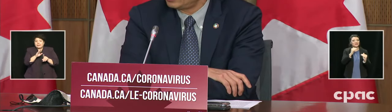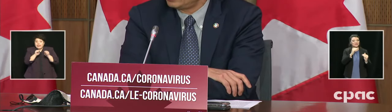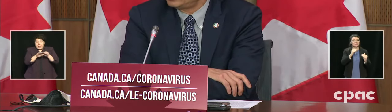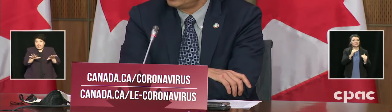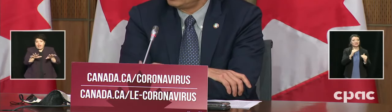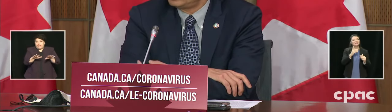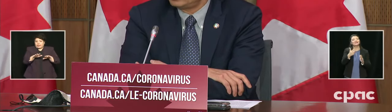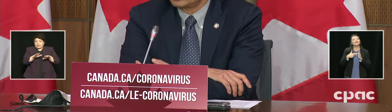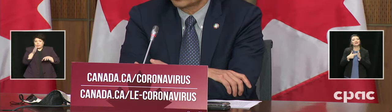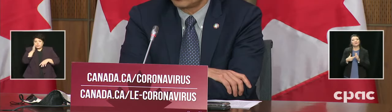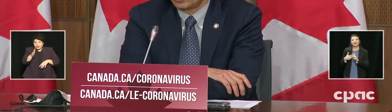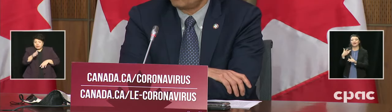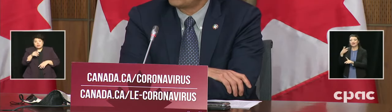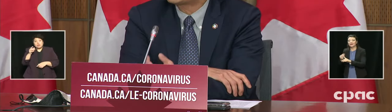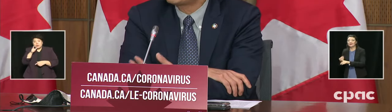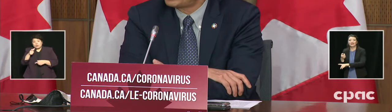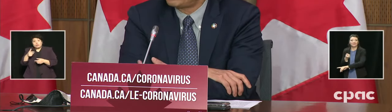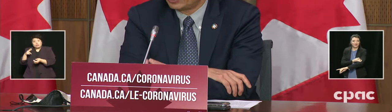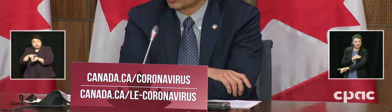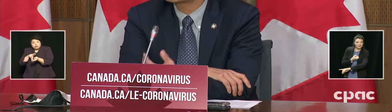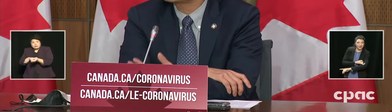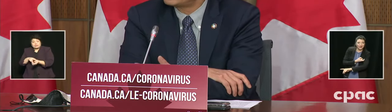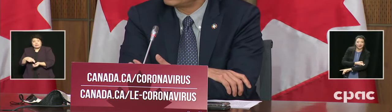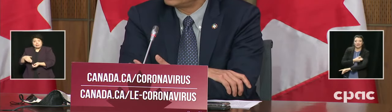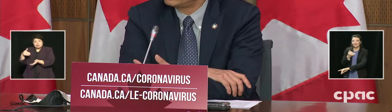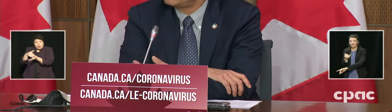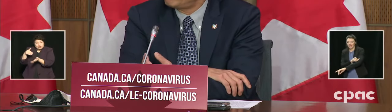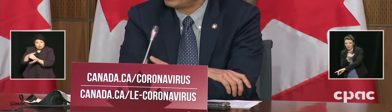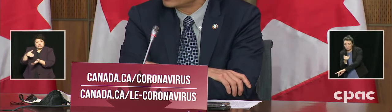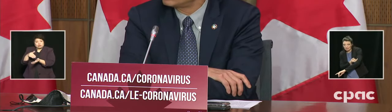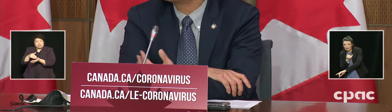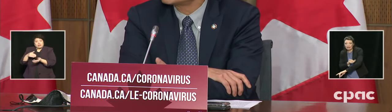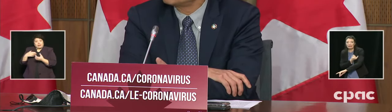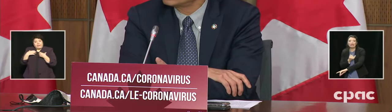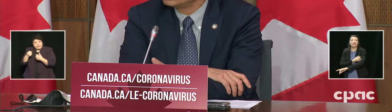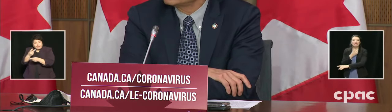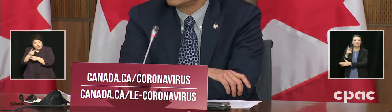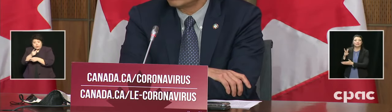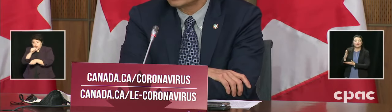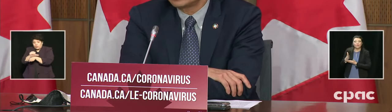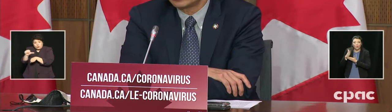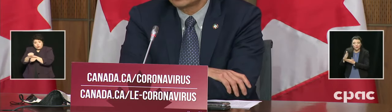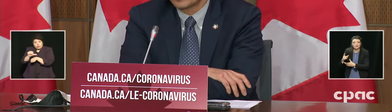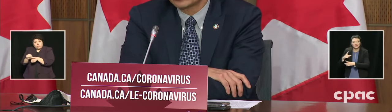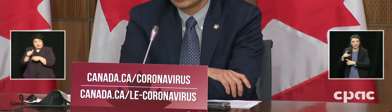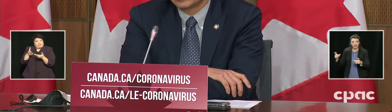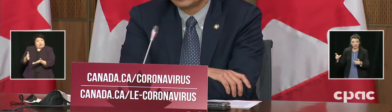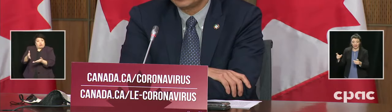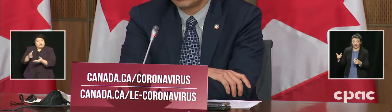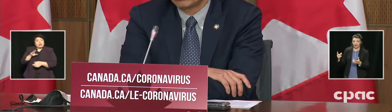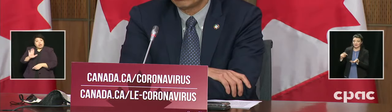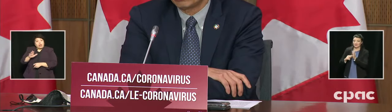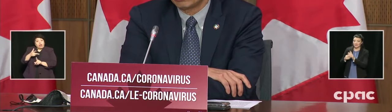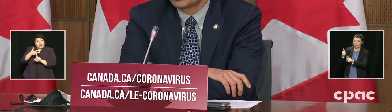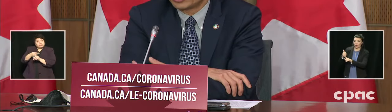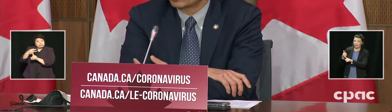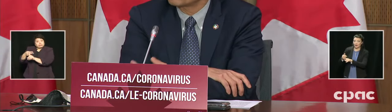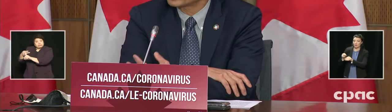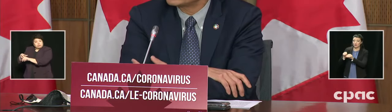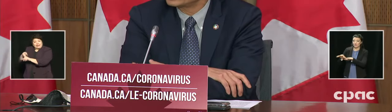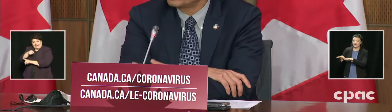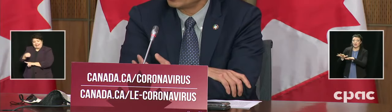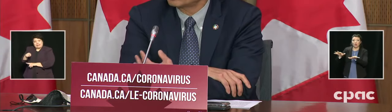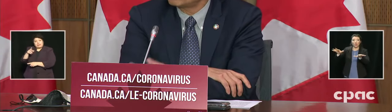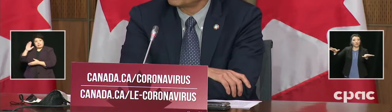infirmiers, ils seront moins capables de transmettre l'infection aux autres. Donc, je pense que les Canadiens, en général,